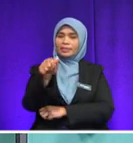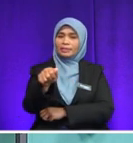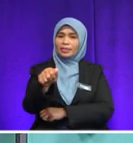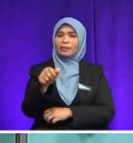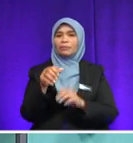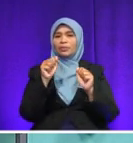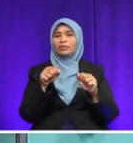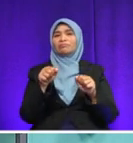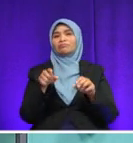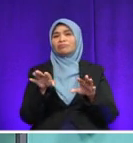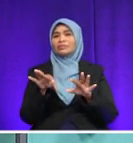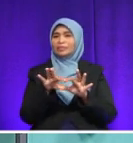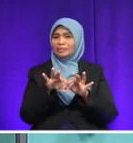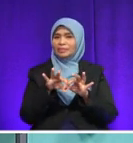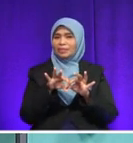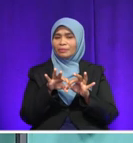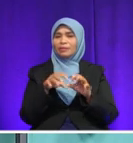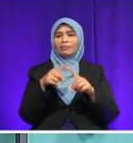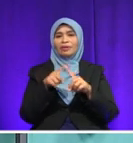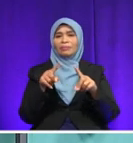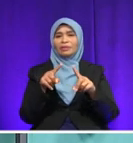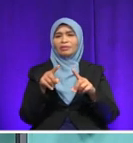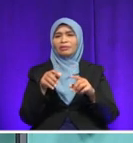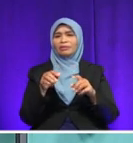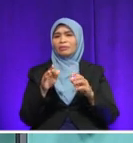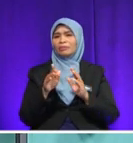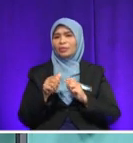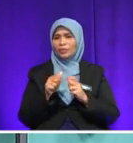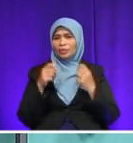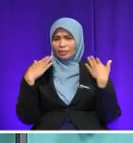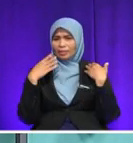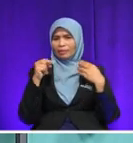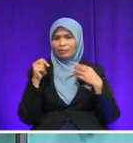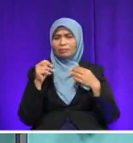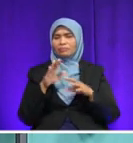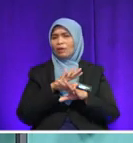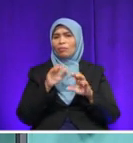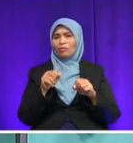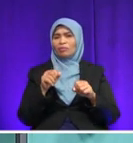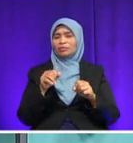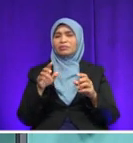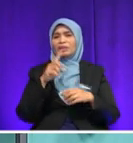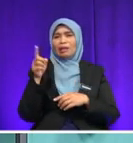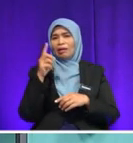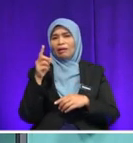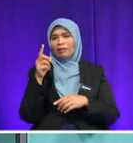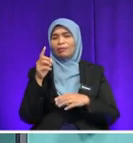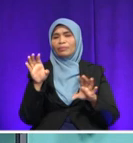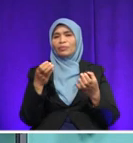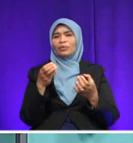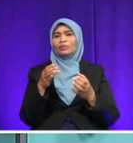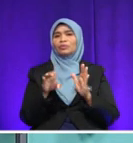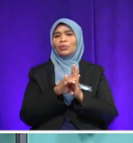bersama-sama tapi ada juga keadaannya tak boleh semua waktu itu diimpor boleh tak Ustaz Saya infokan satu hari